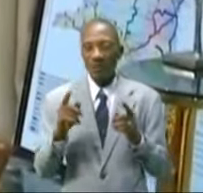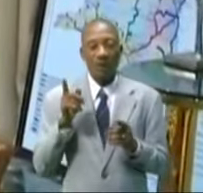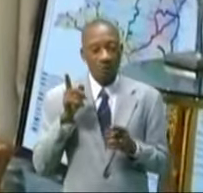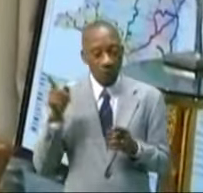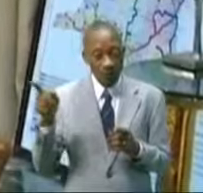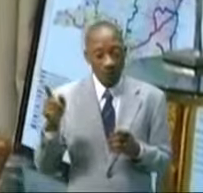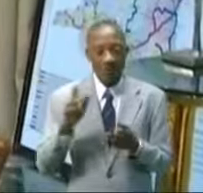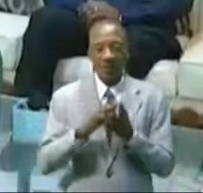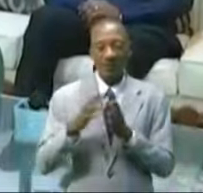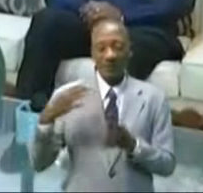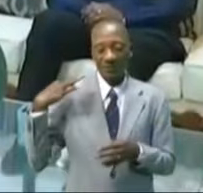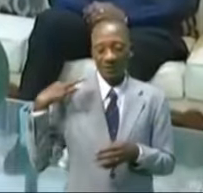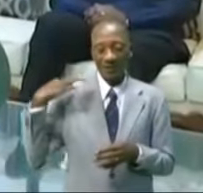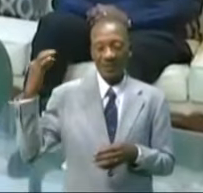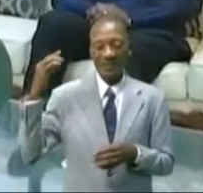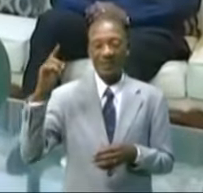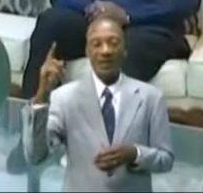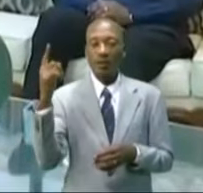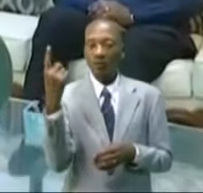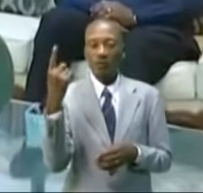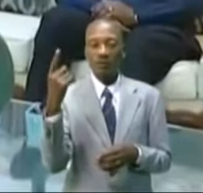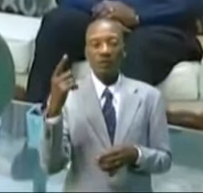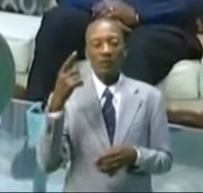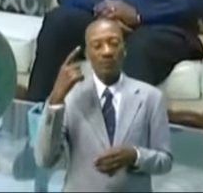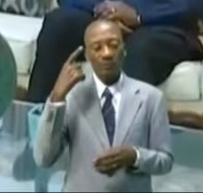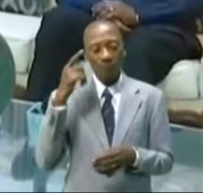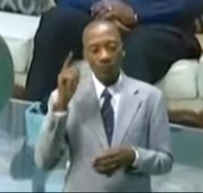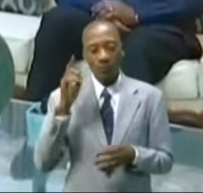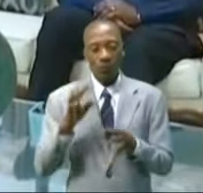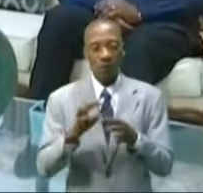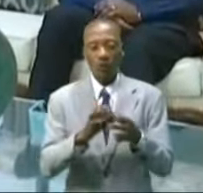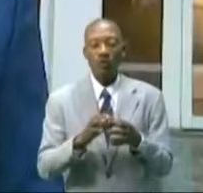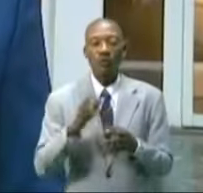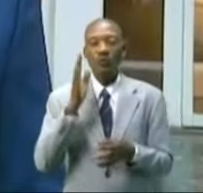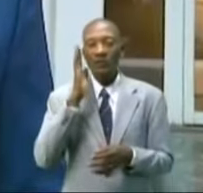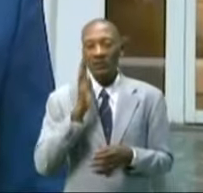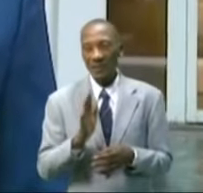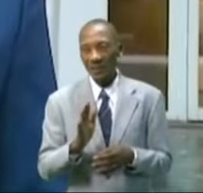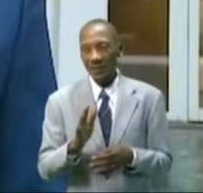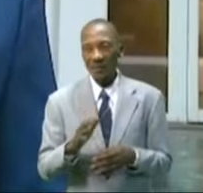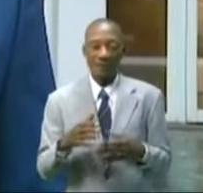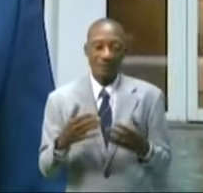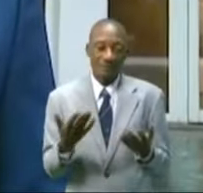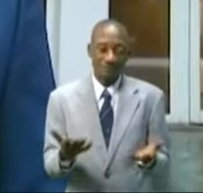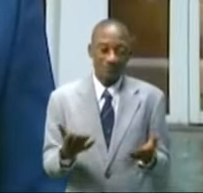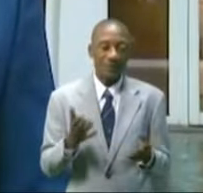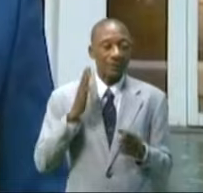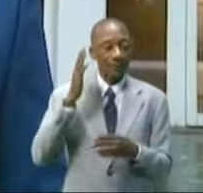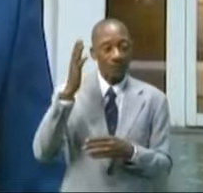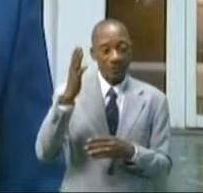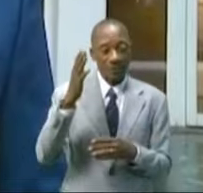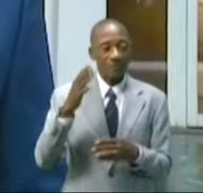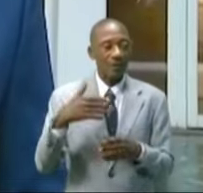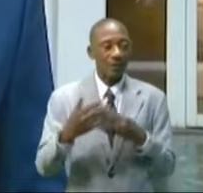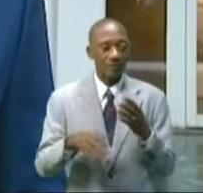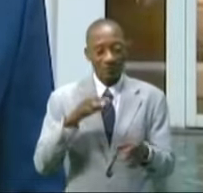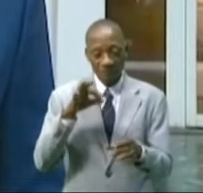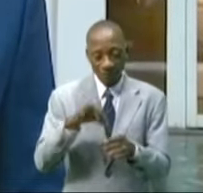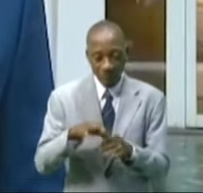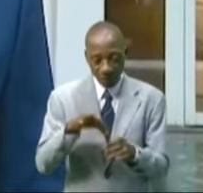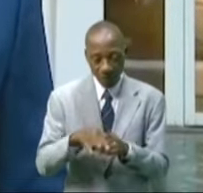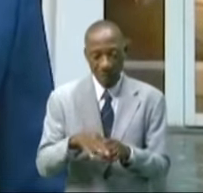République pour la confiance qu'il m'a toujours faite. Et je réitère ici cette confiance auprès de la haute autorité de l'Union